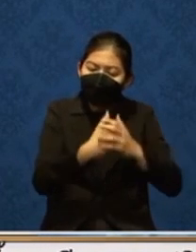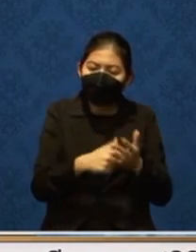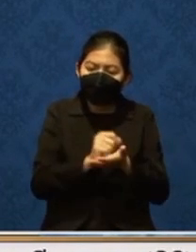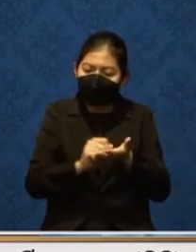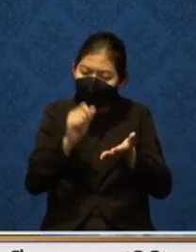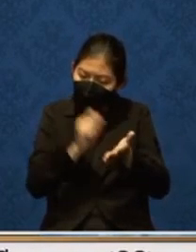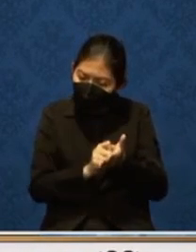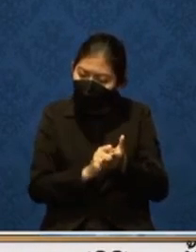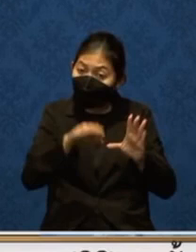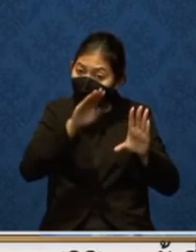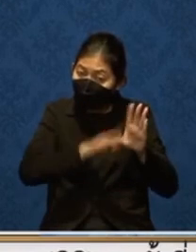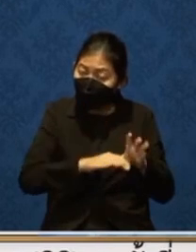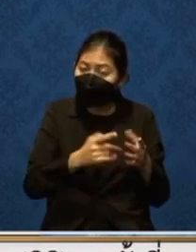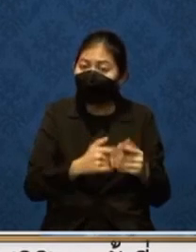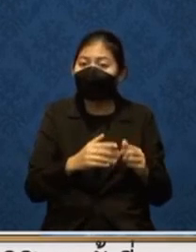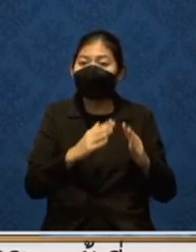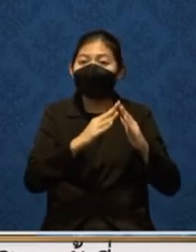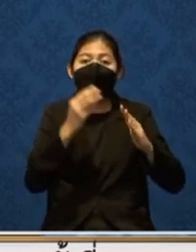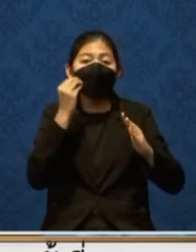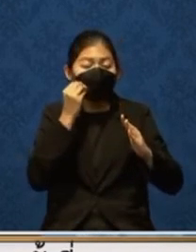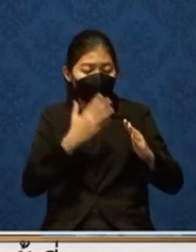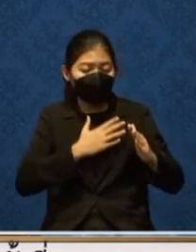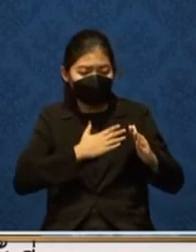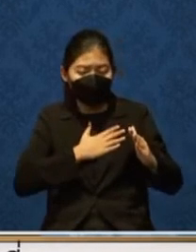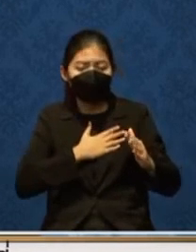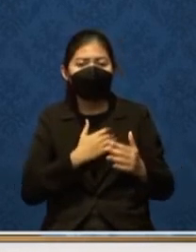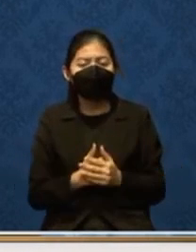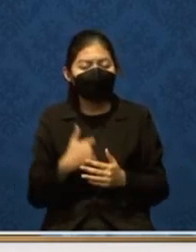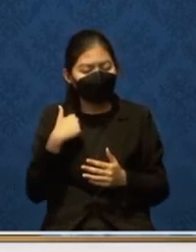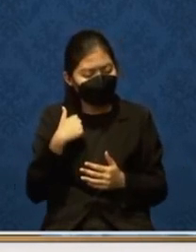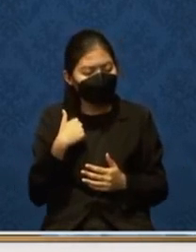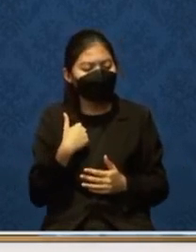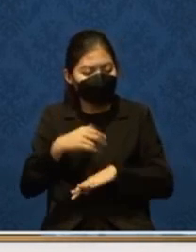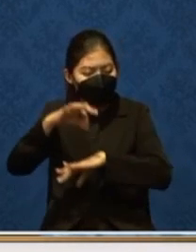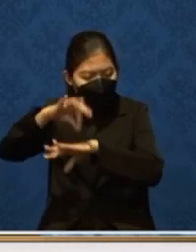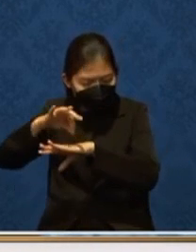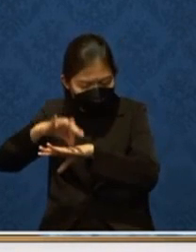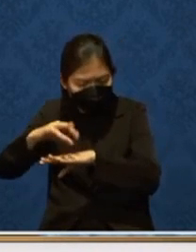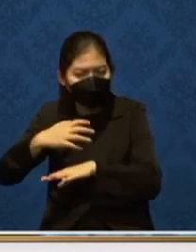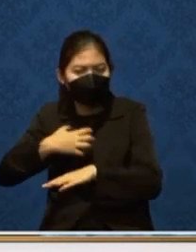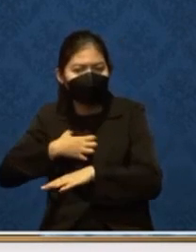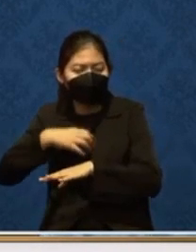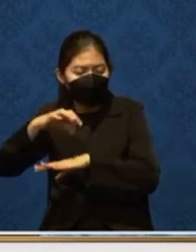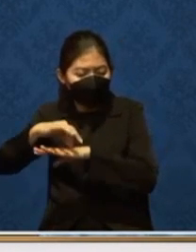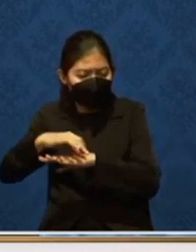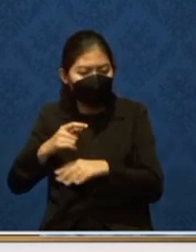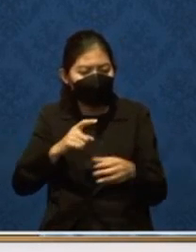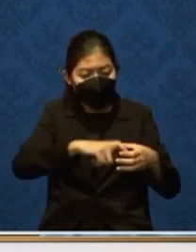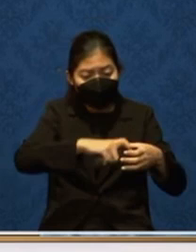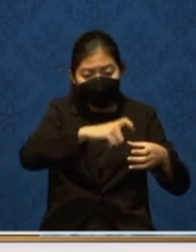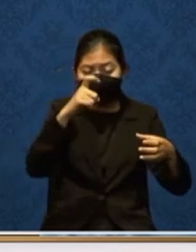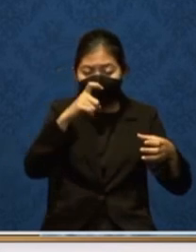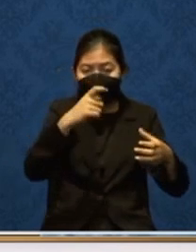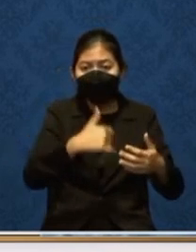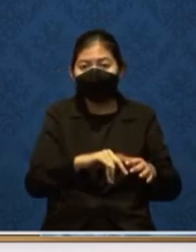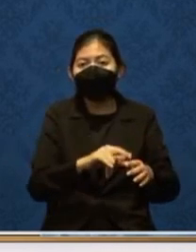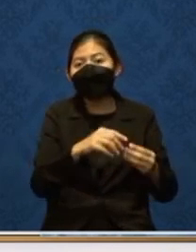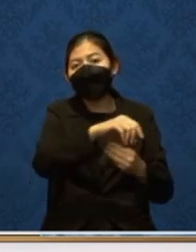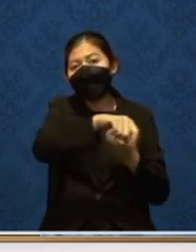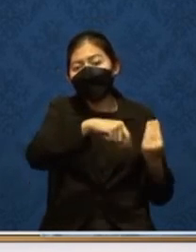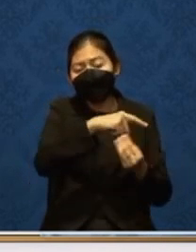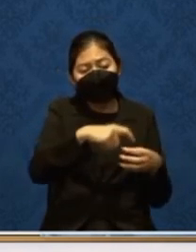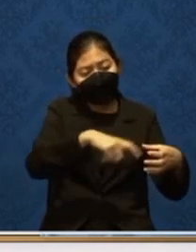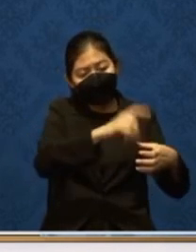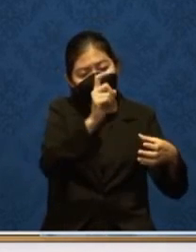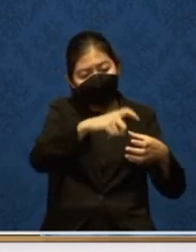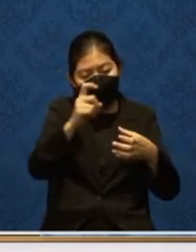้านตัวเองเมื่อปี 40 ครับ เมื่อท่ตัดสนใจวจะเข้าสู่สนามการเมืองท่ก็ถอชื่อของตัเองอาจจะธุกฎินี้ทั้งหมด